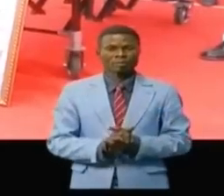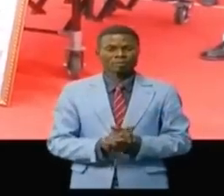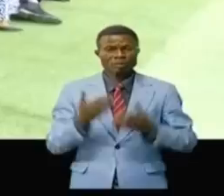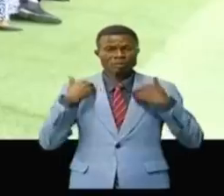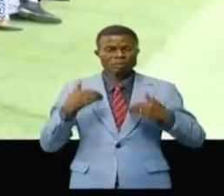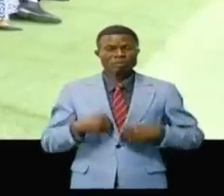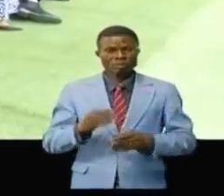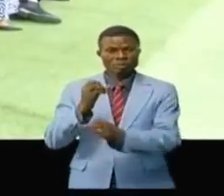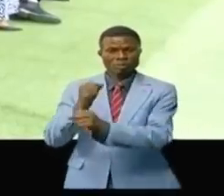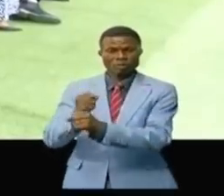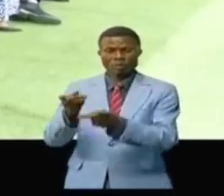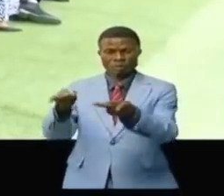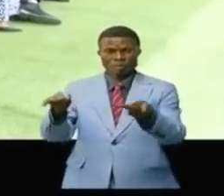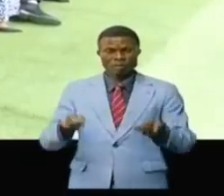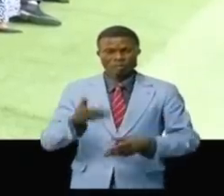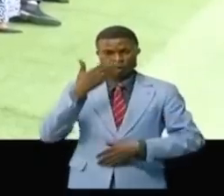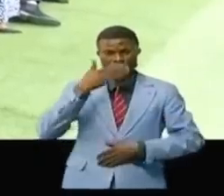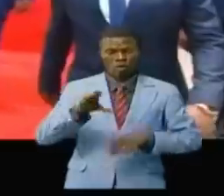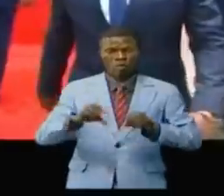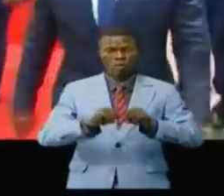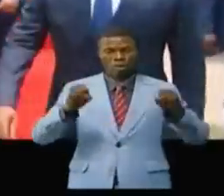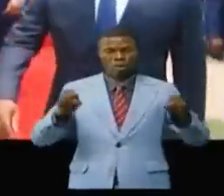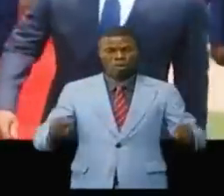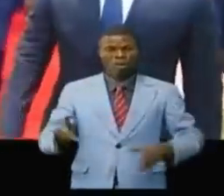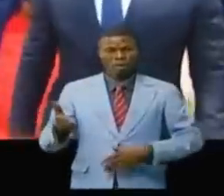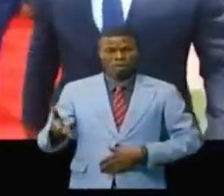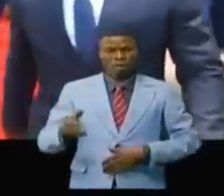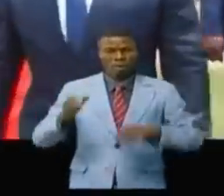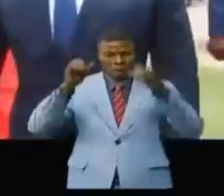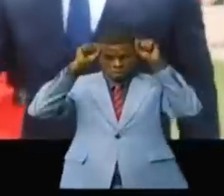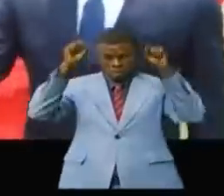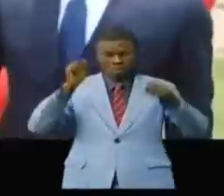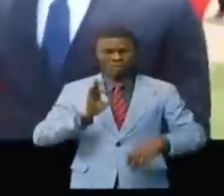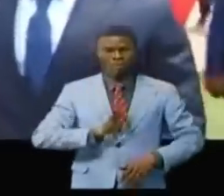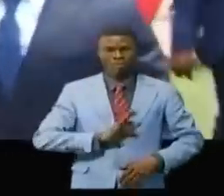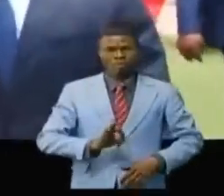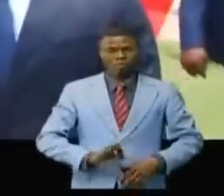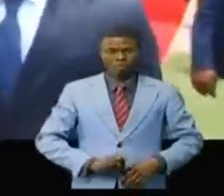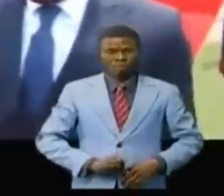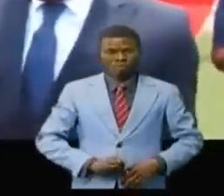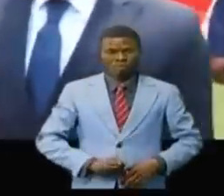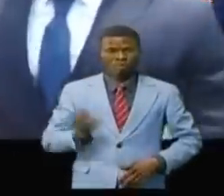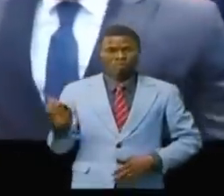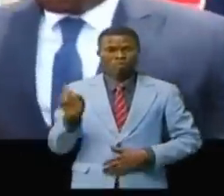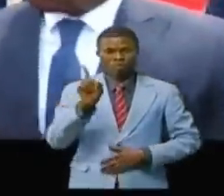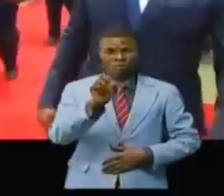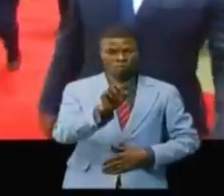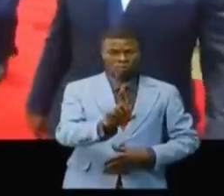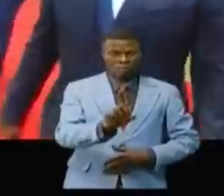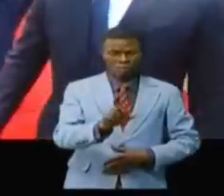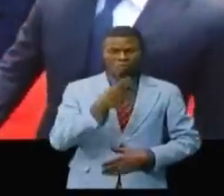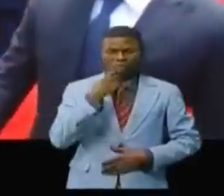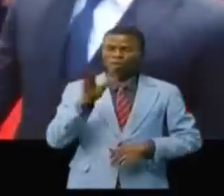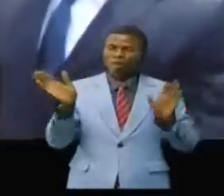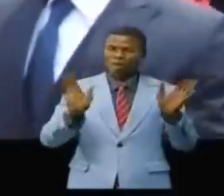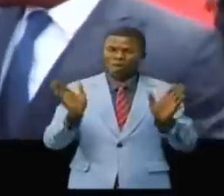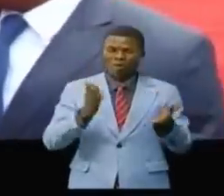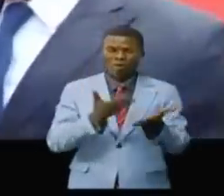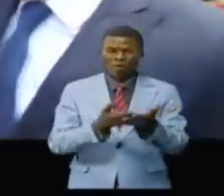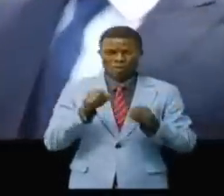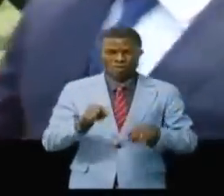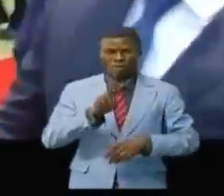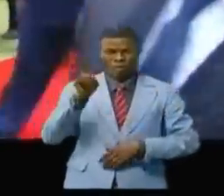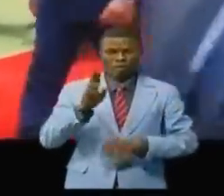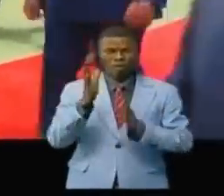Exposé au parvis de la morgue de l'hôpital du cinquantenaire, le chef de l'État Félix-Antoine Tshisekedi Tshilombo lui a rendu hommage ce